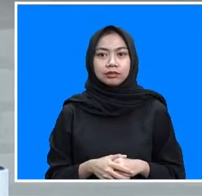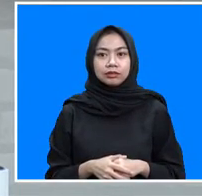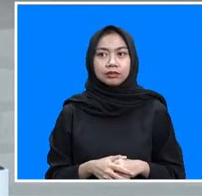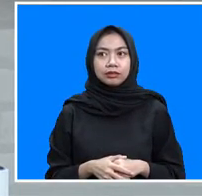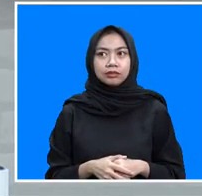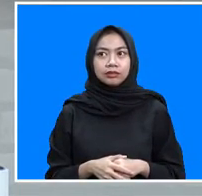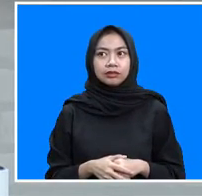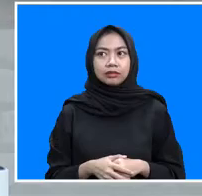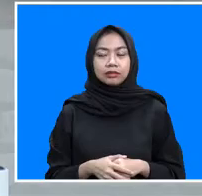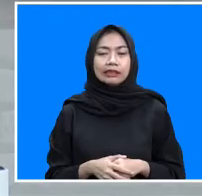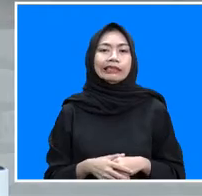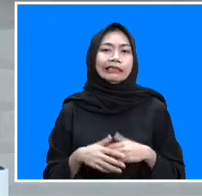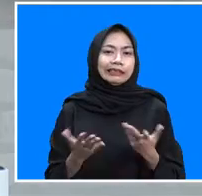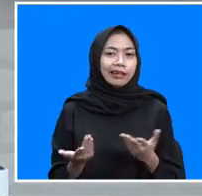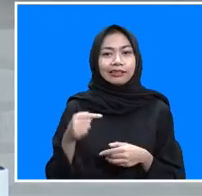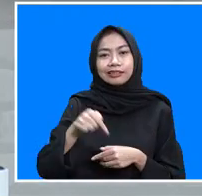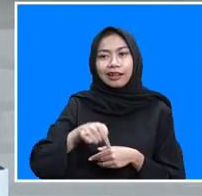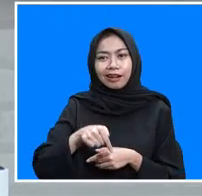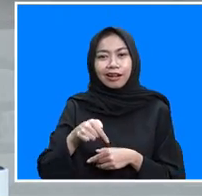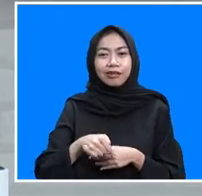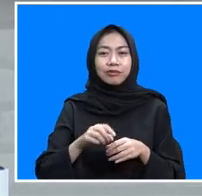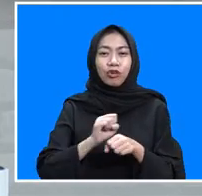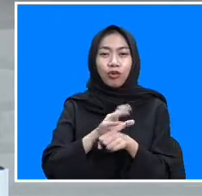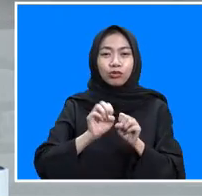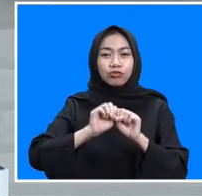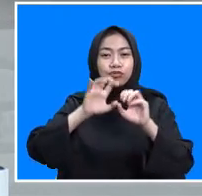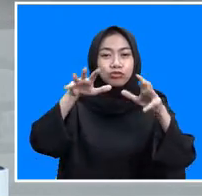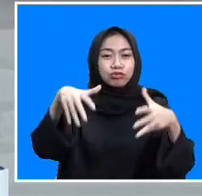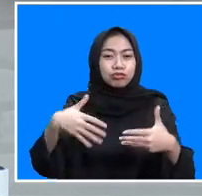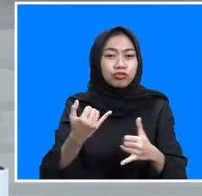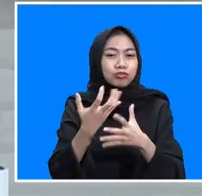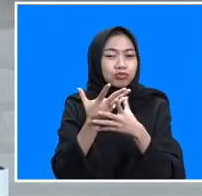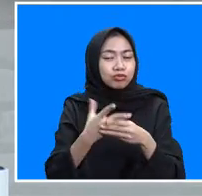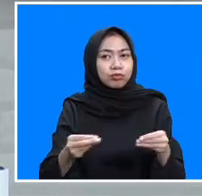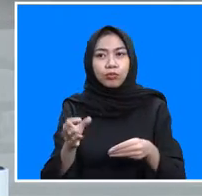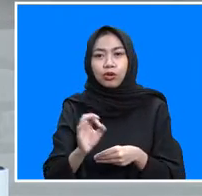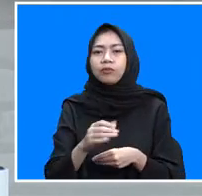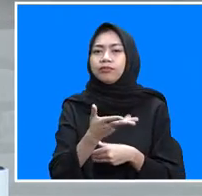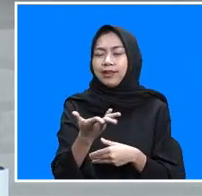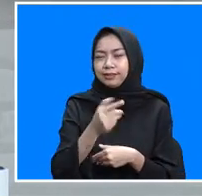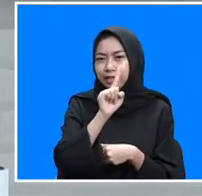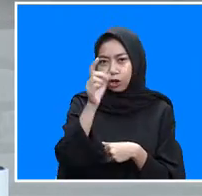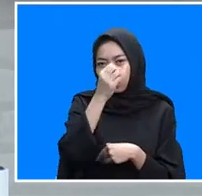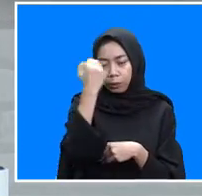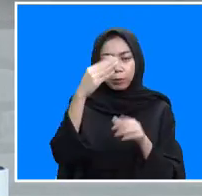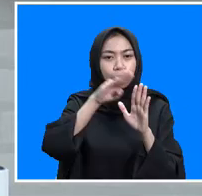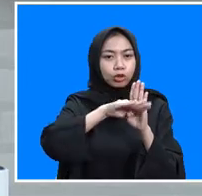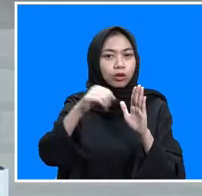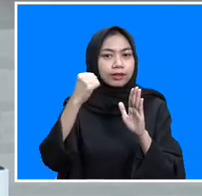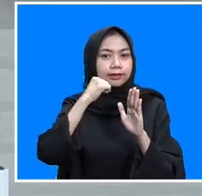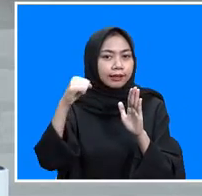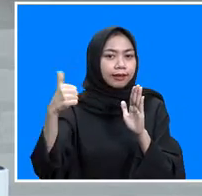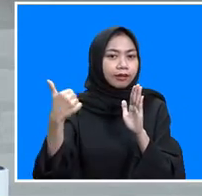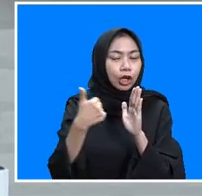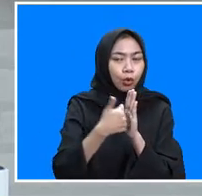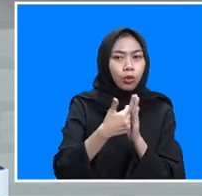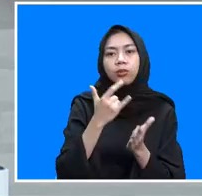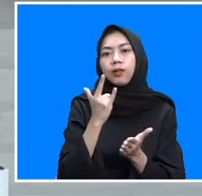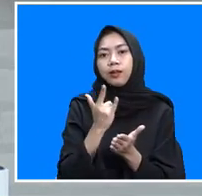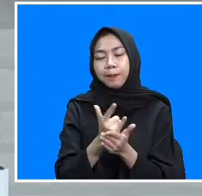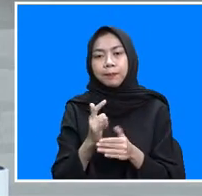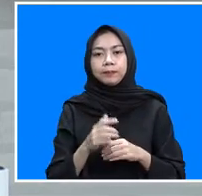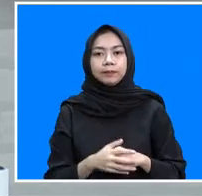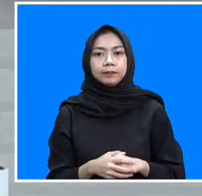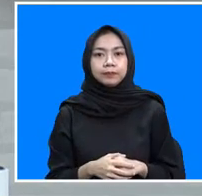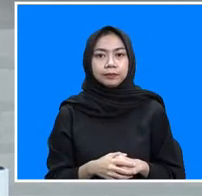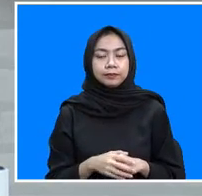pandemi pada saat ini memang masih belum berakhir. Jadi teruslah untuk menerapkan protokol kesehatan di kegiatan Anda sehari-hari.